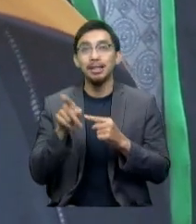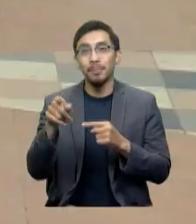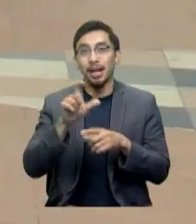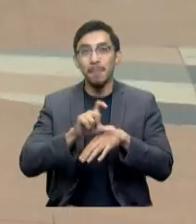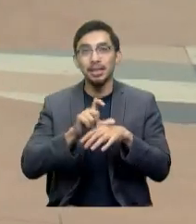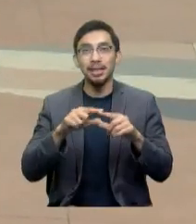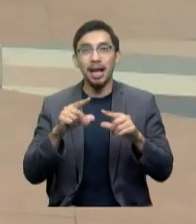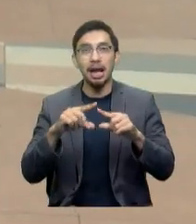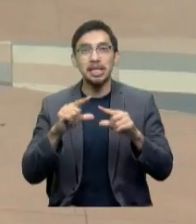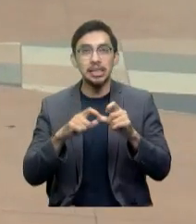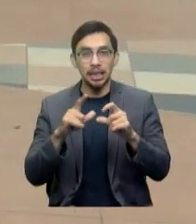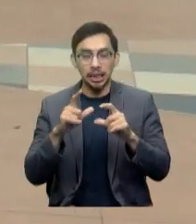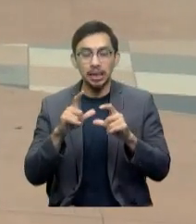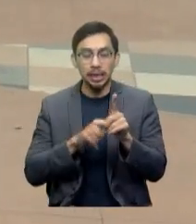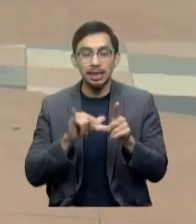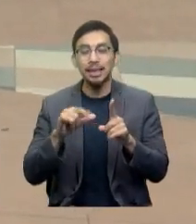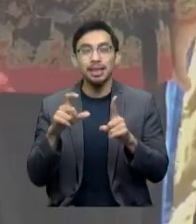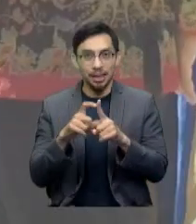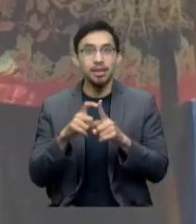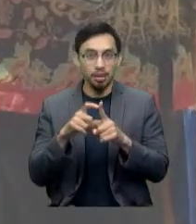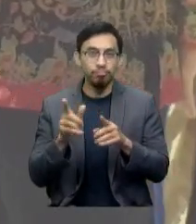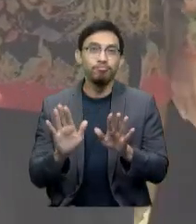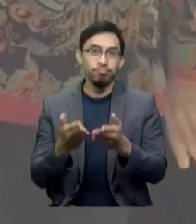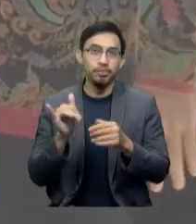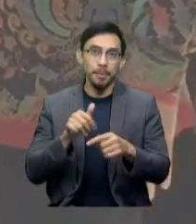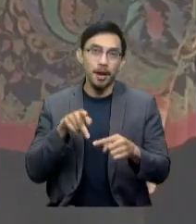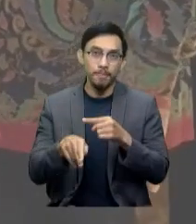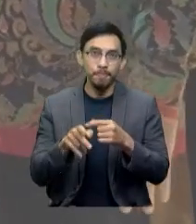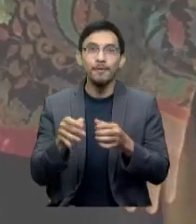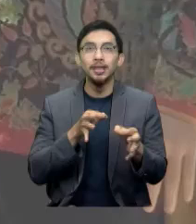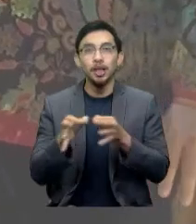kampus Poltekpar Makassar. Memiliki berbagai fasilitas ibadah